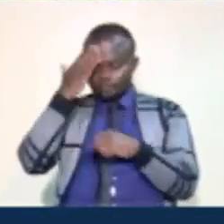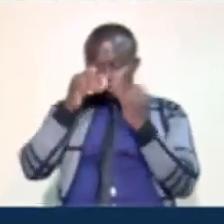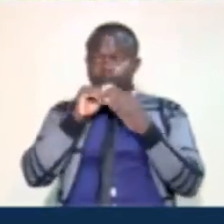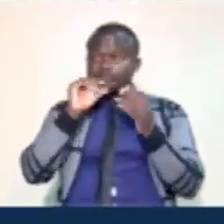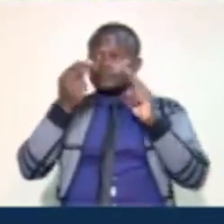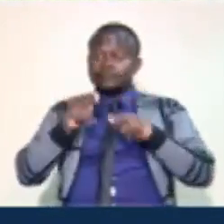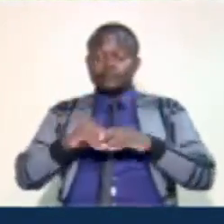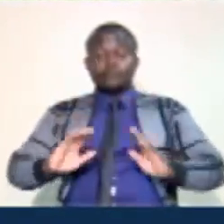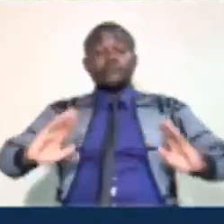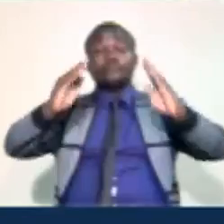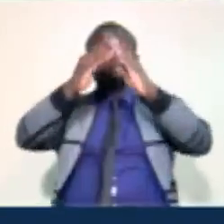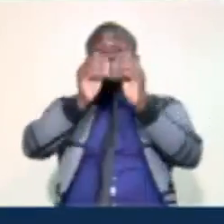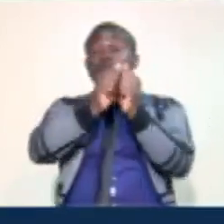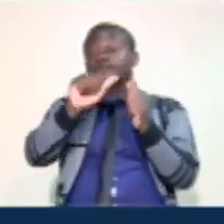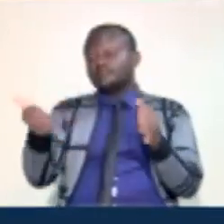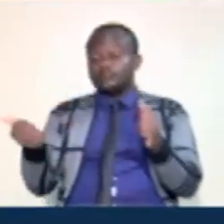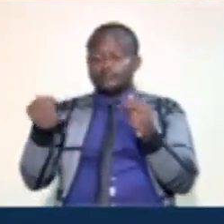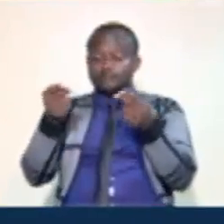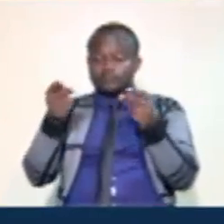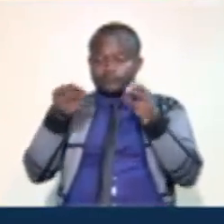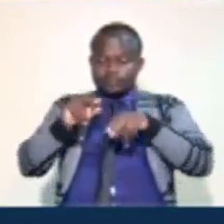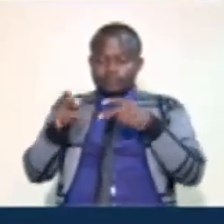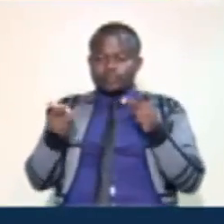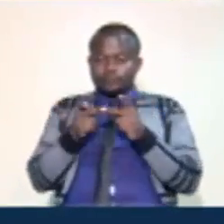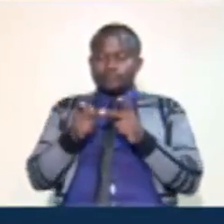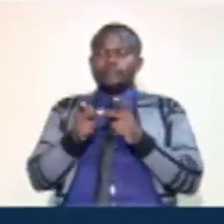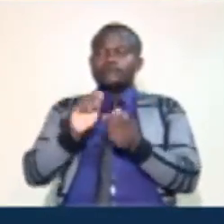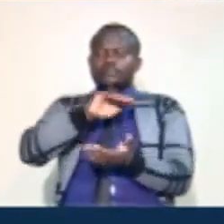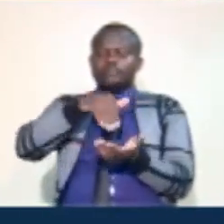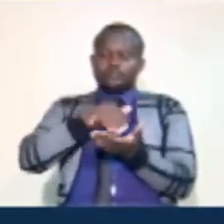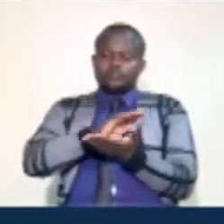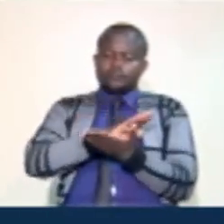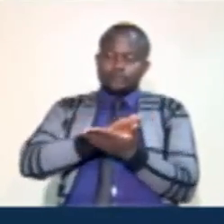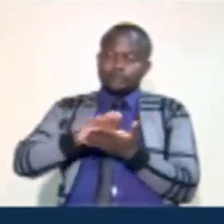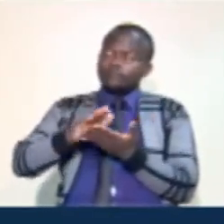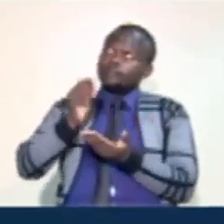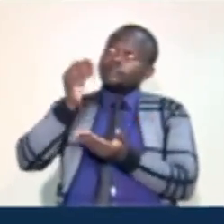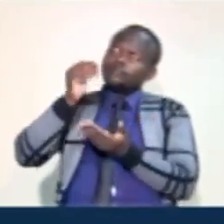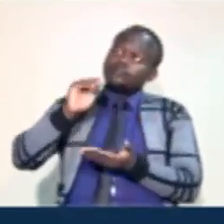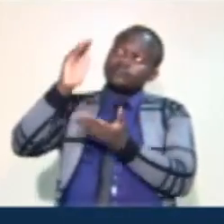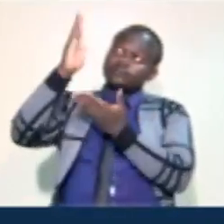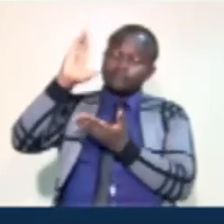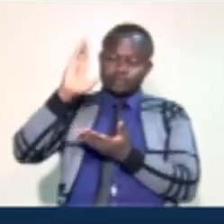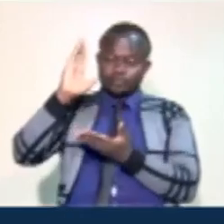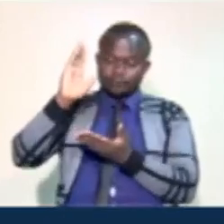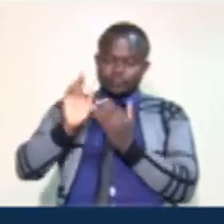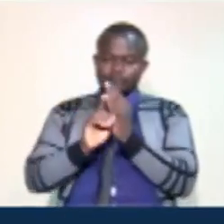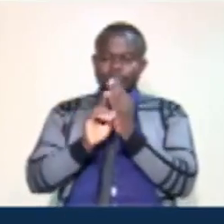nk'ahandi, cyane cyane babereye ahantu hari ibigo by'abihaye Imana. Ku itariki 11